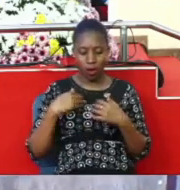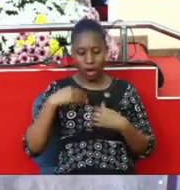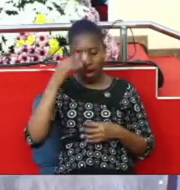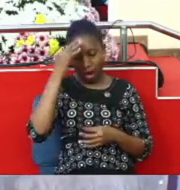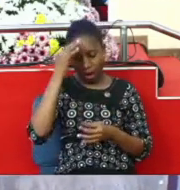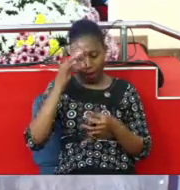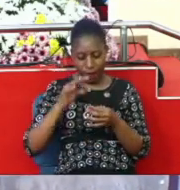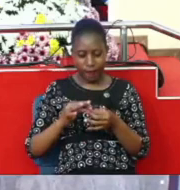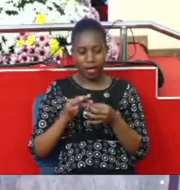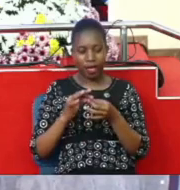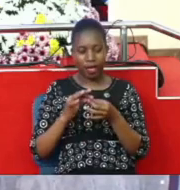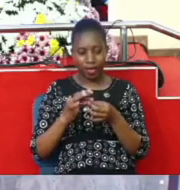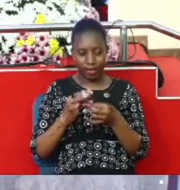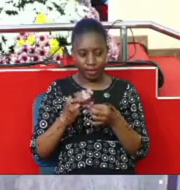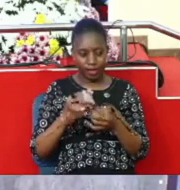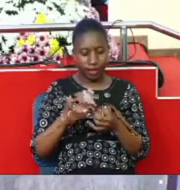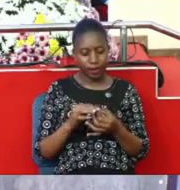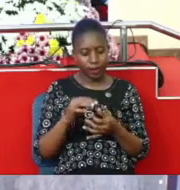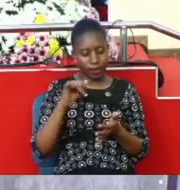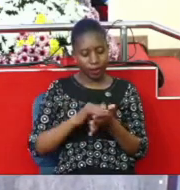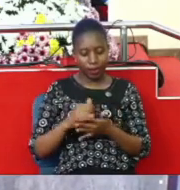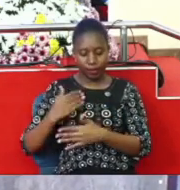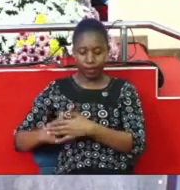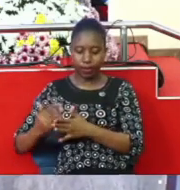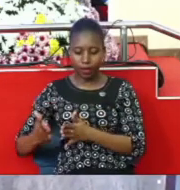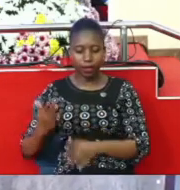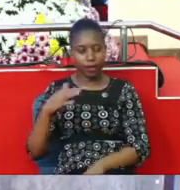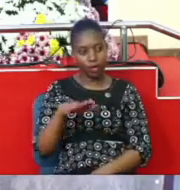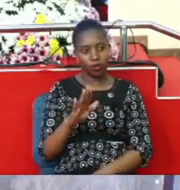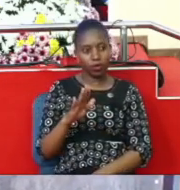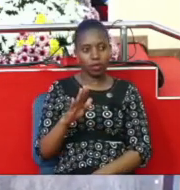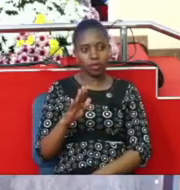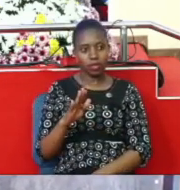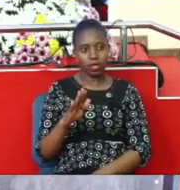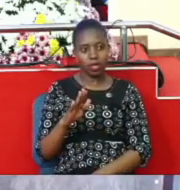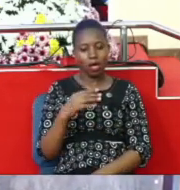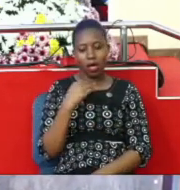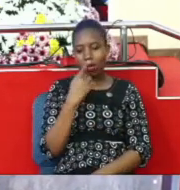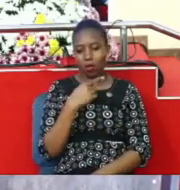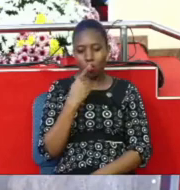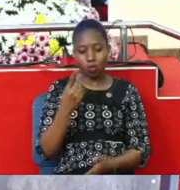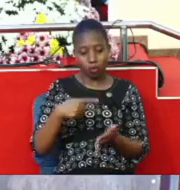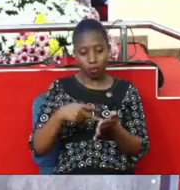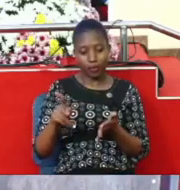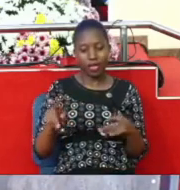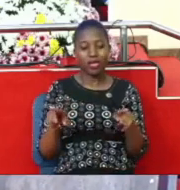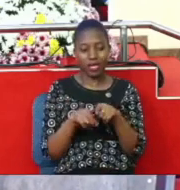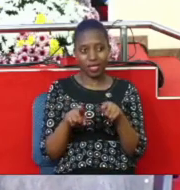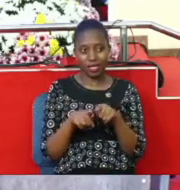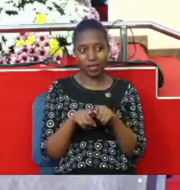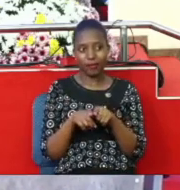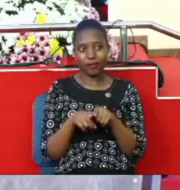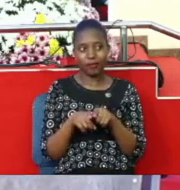anayelipo mshahara kama wako. Na wewe utoe fungu lako la 10. Si usipatie bishop, wachana na